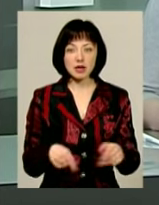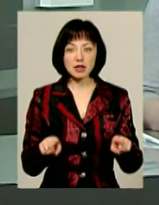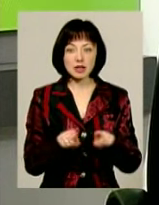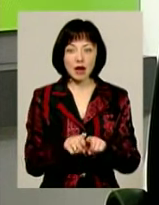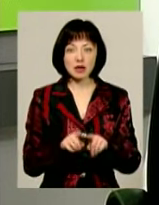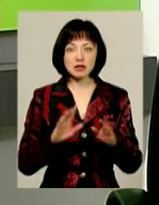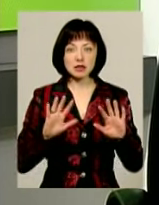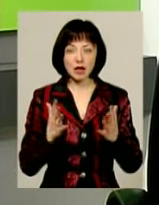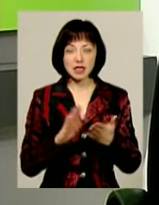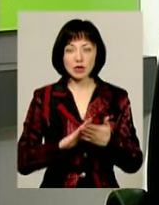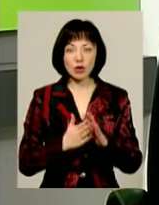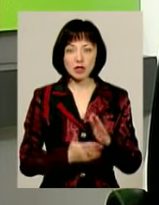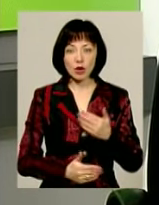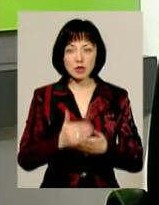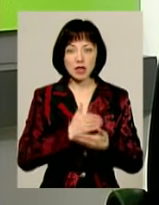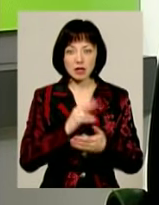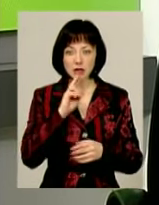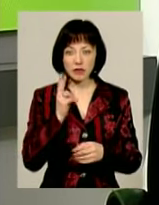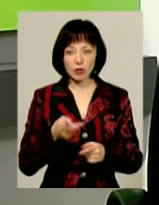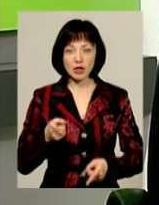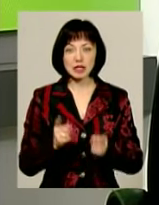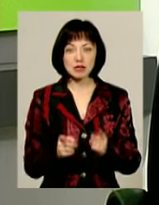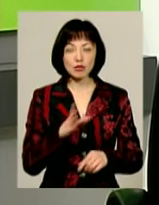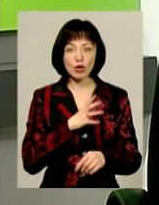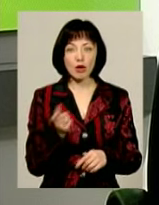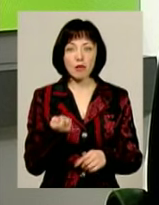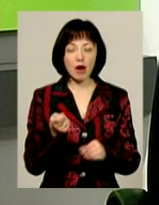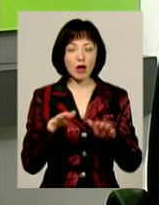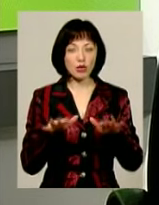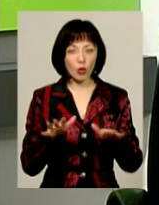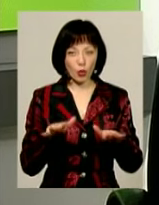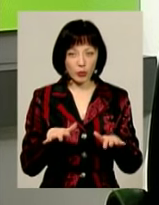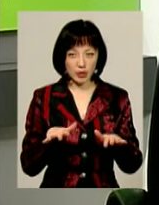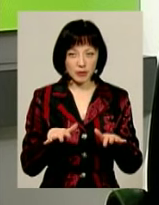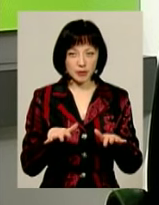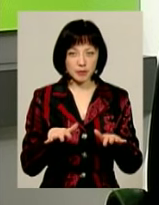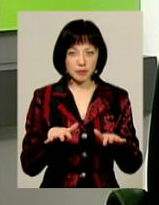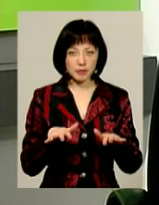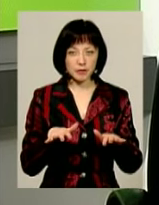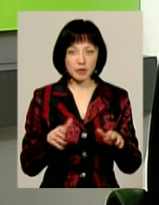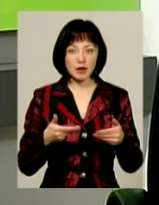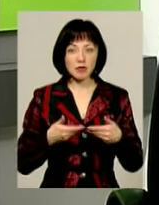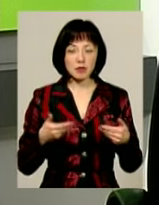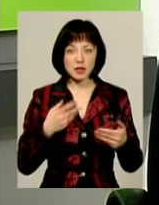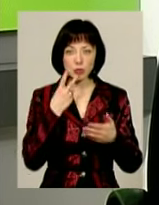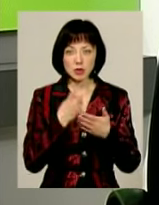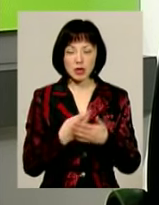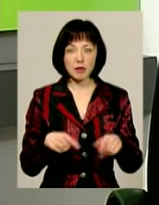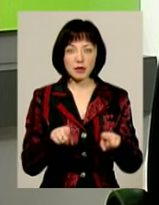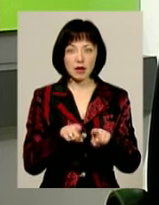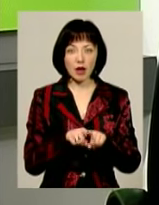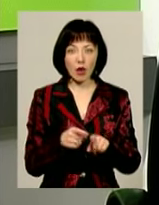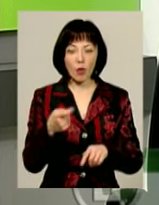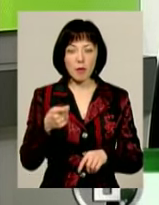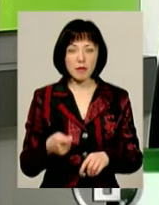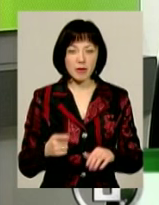склалася ситуація, що за останні два роки дійсно було дуже мало опадів, і ми спостерігаємо таке явище, як